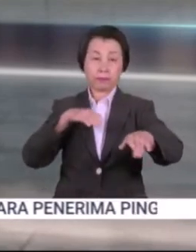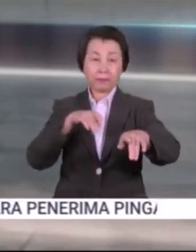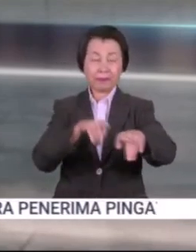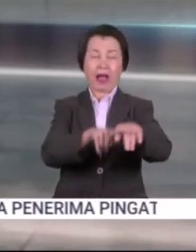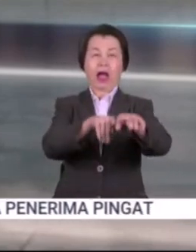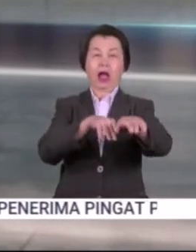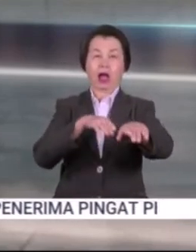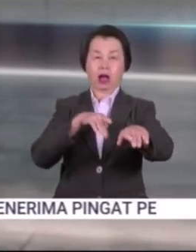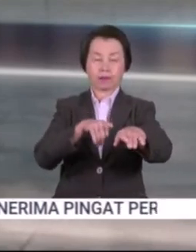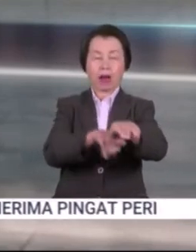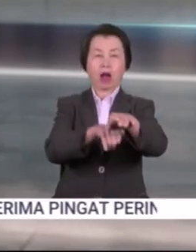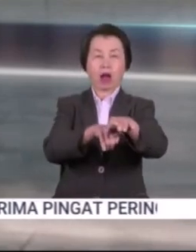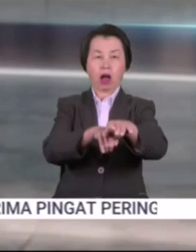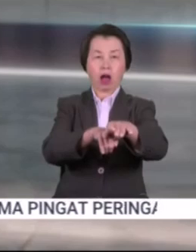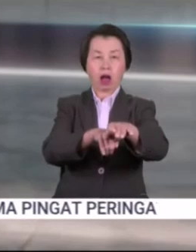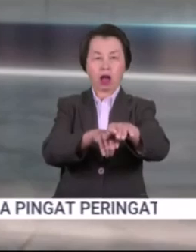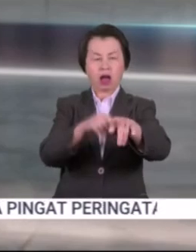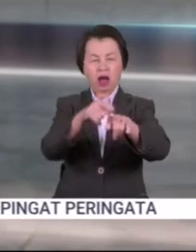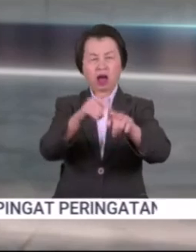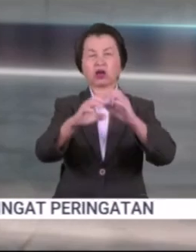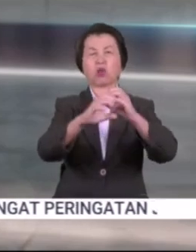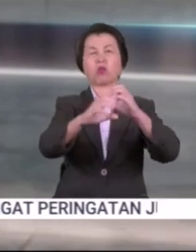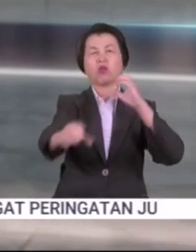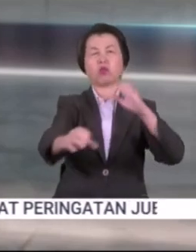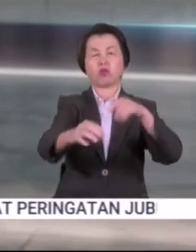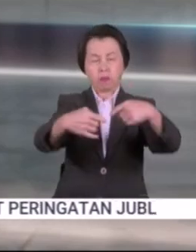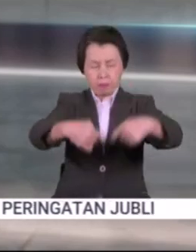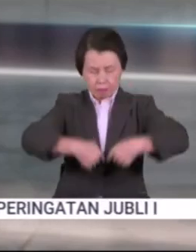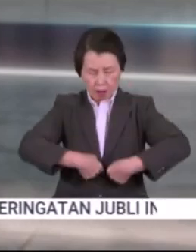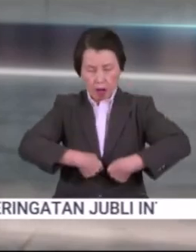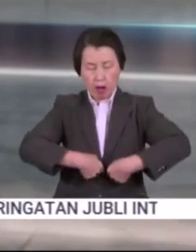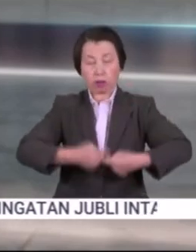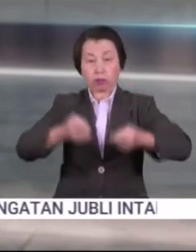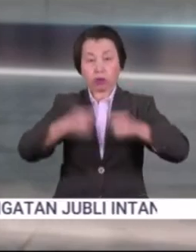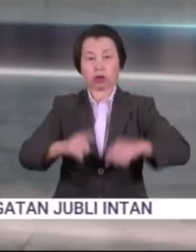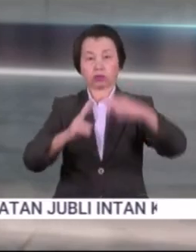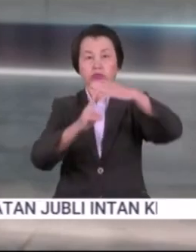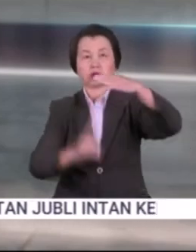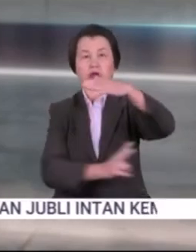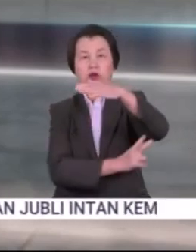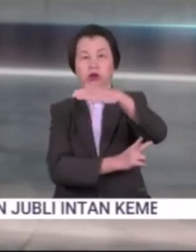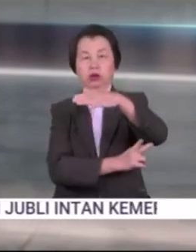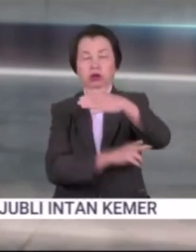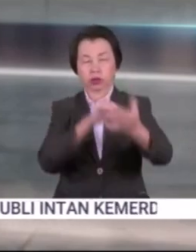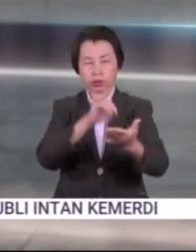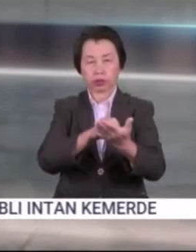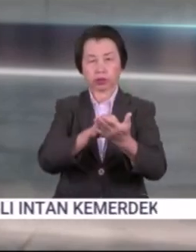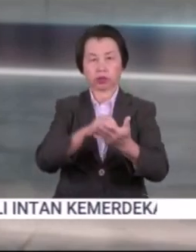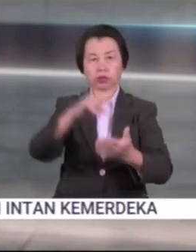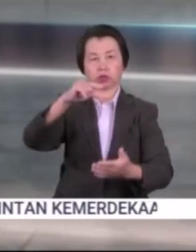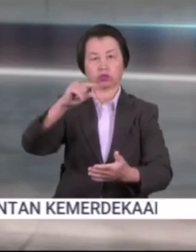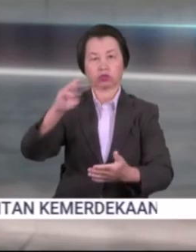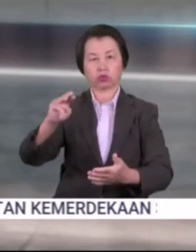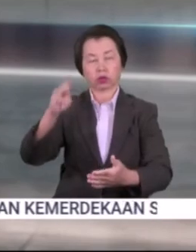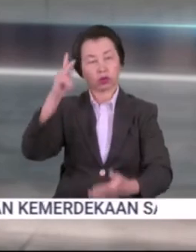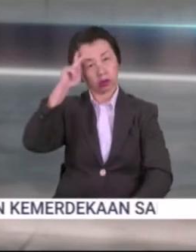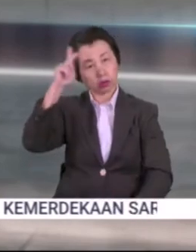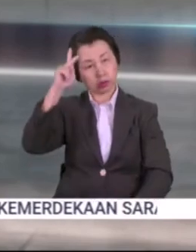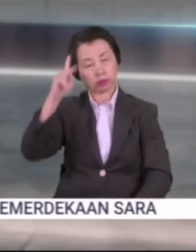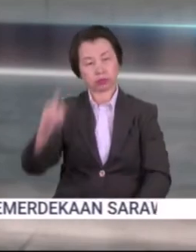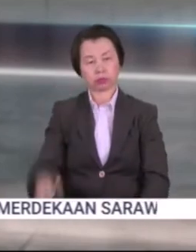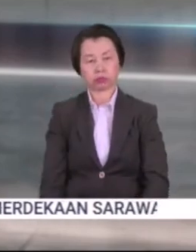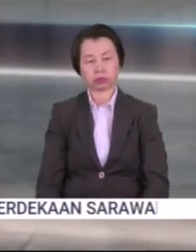sebuah pacuan 4 roda yang berisi muatan Buluh dalam kejadian di atas jembatan Pulau setelu gua musang Kelantan